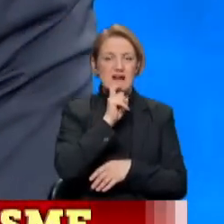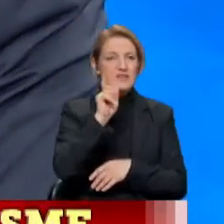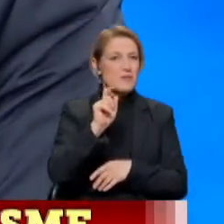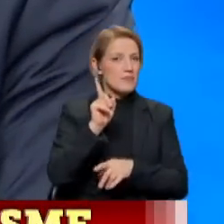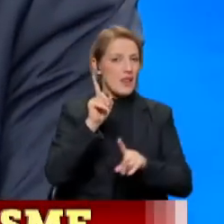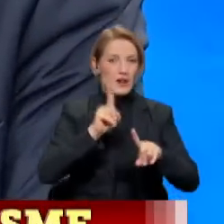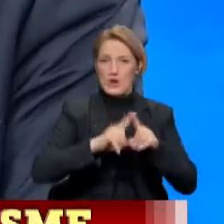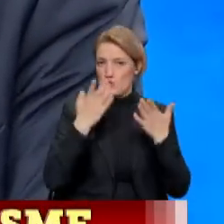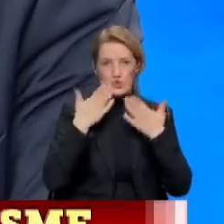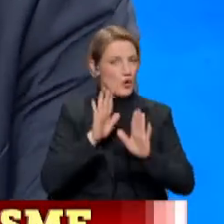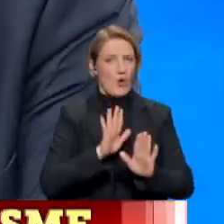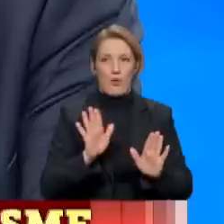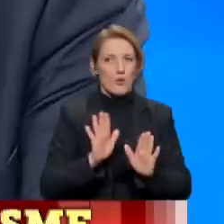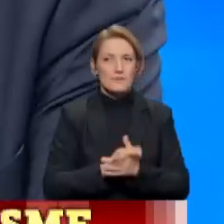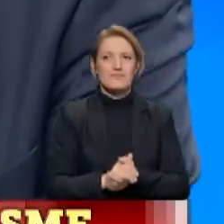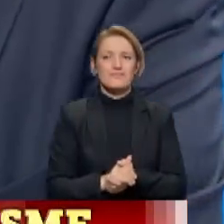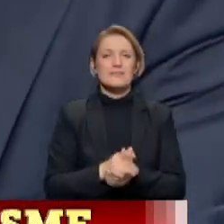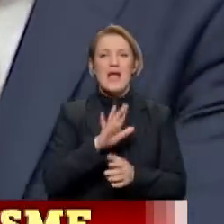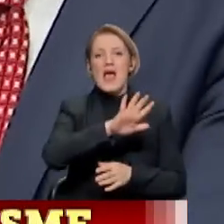yok. Yanlış yapma lüksü yok.